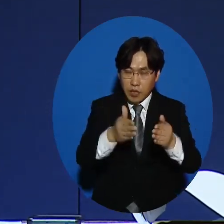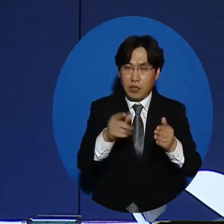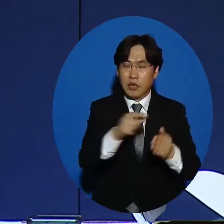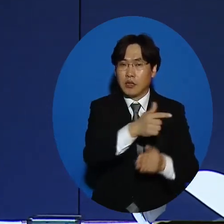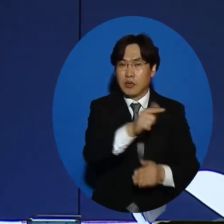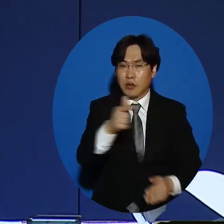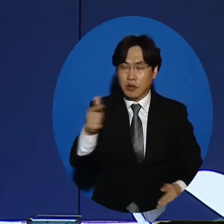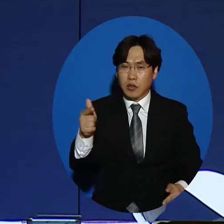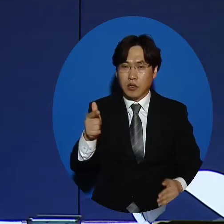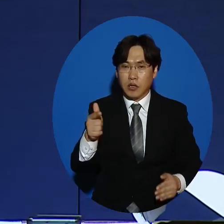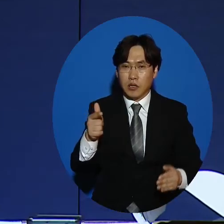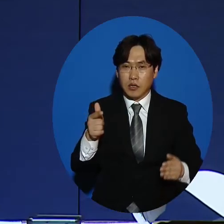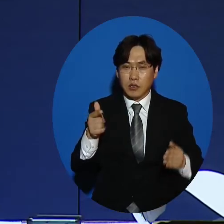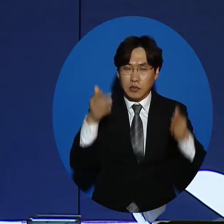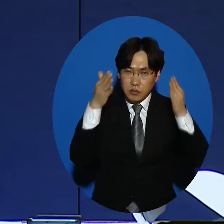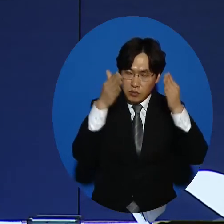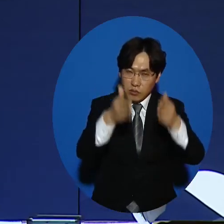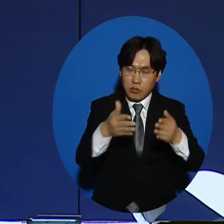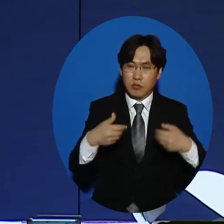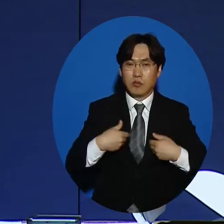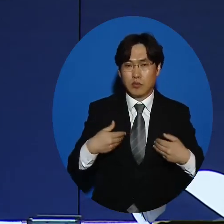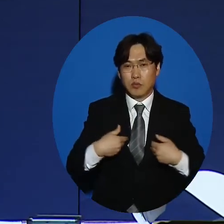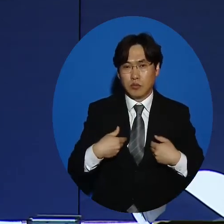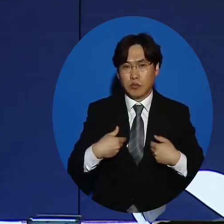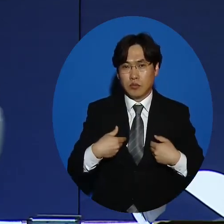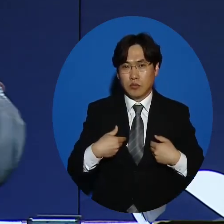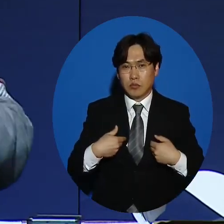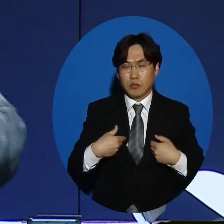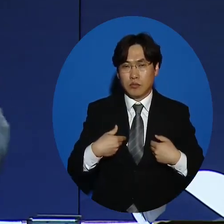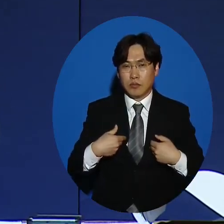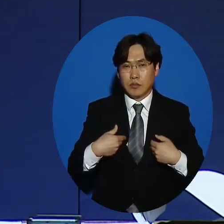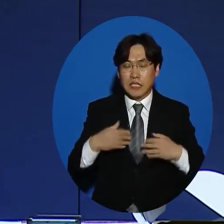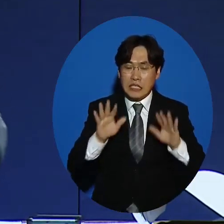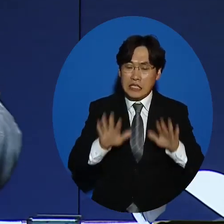좀 모색해야 되지 않을까라는 생각이 들어요. 자꾸만